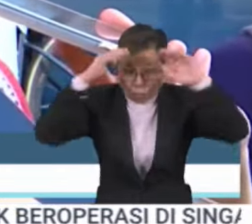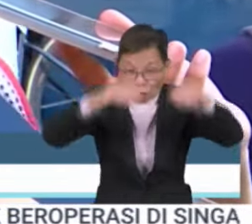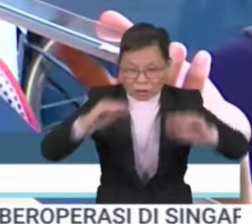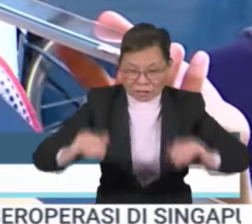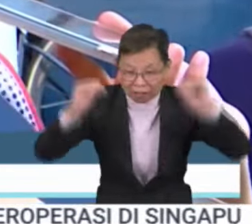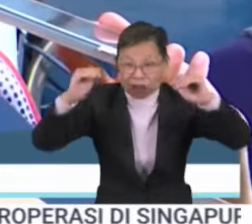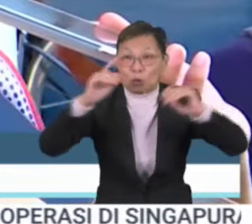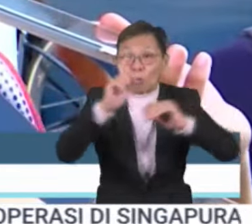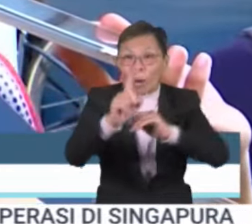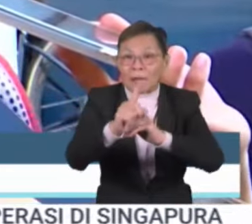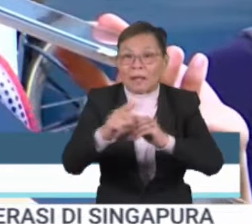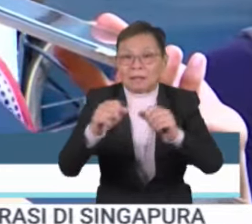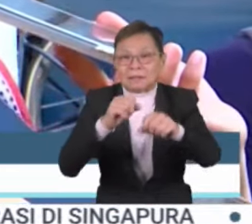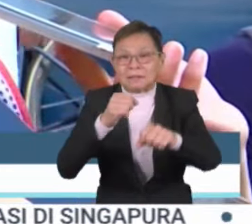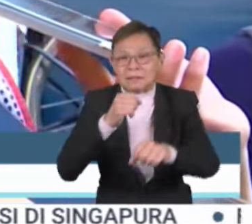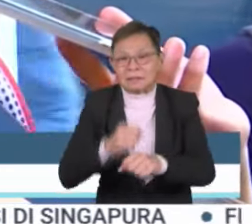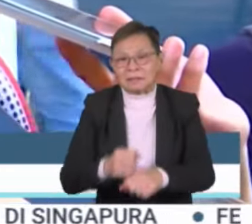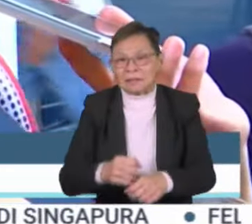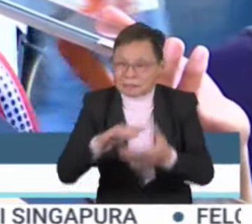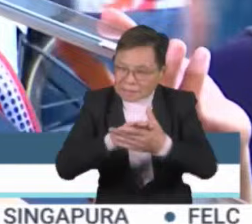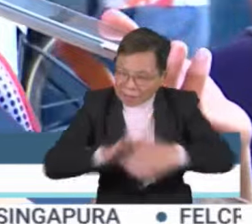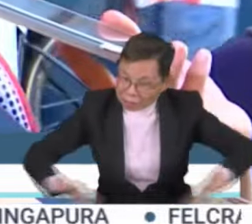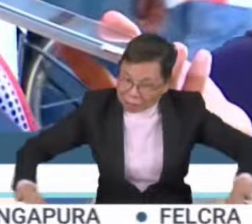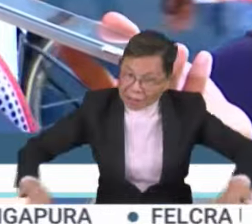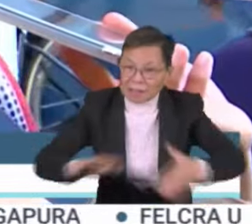untuk selamat, safety,